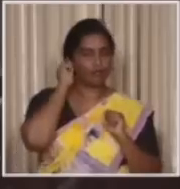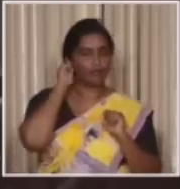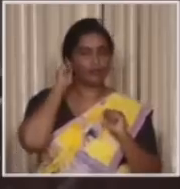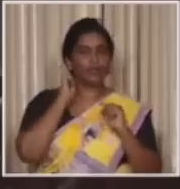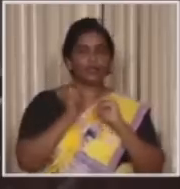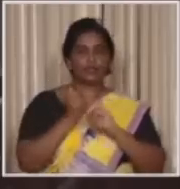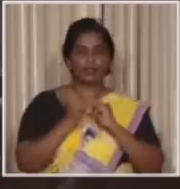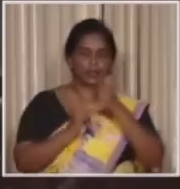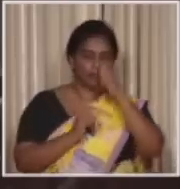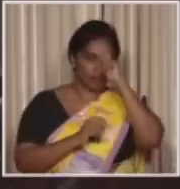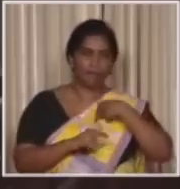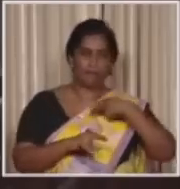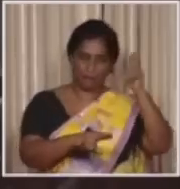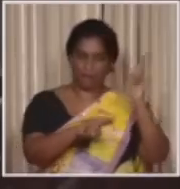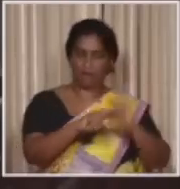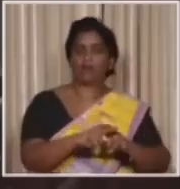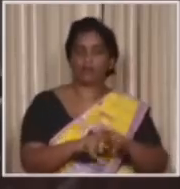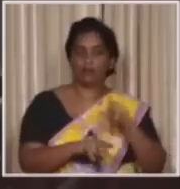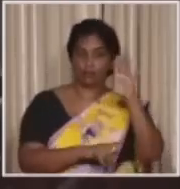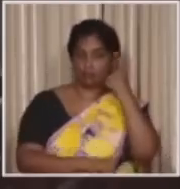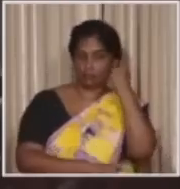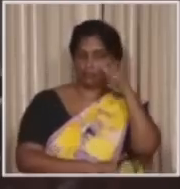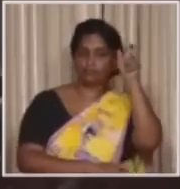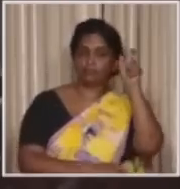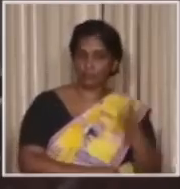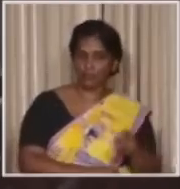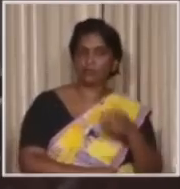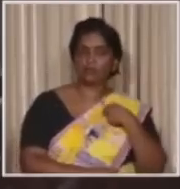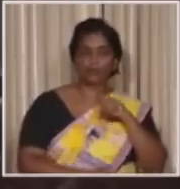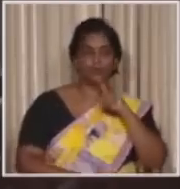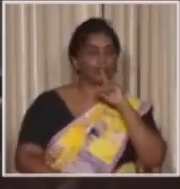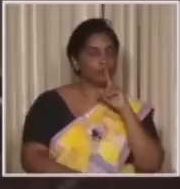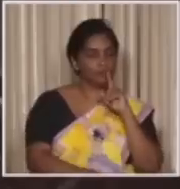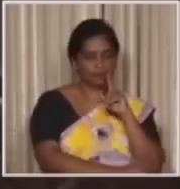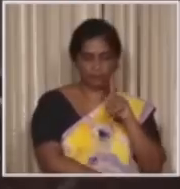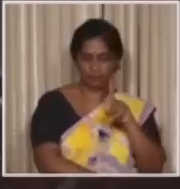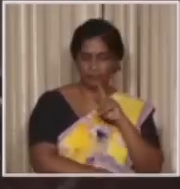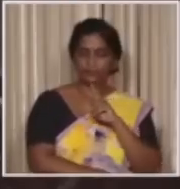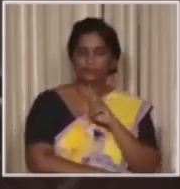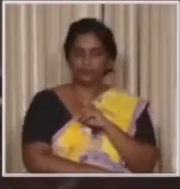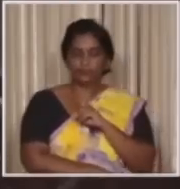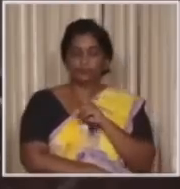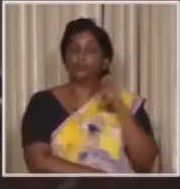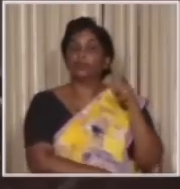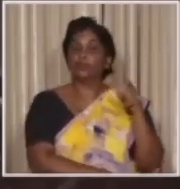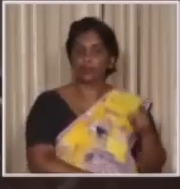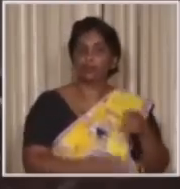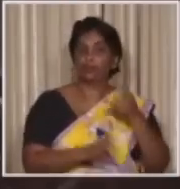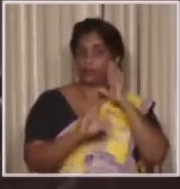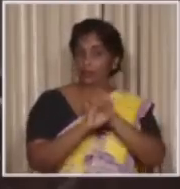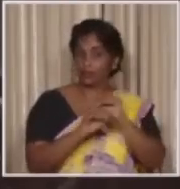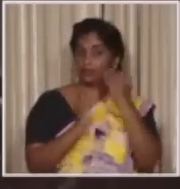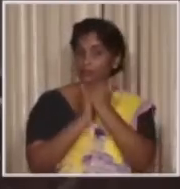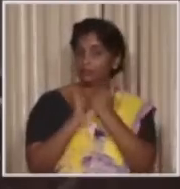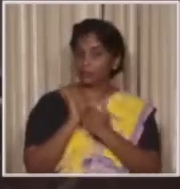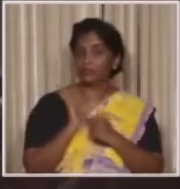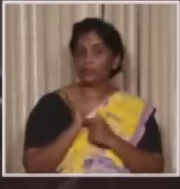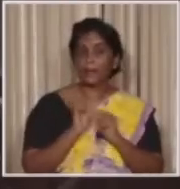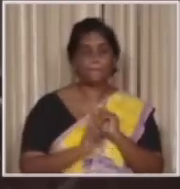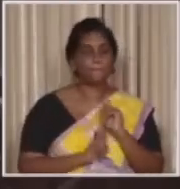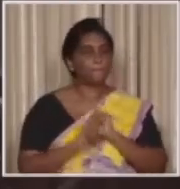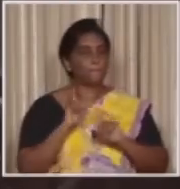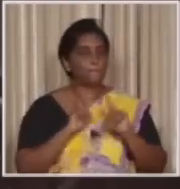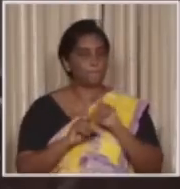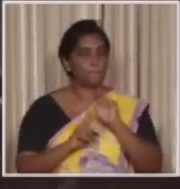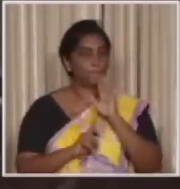සමන් ඒකනායක මැතිතුමා මගේ මිත්‍රයෙක්, එතුමා දක්ෂ නිලධාරියෙක්. නමුත් මම එතුමාට යෝජනා කරන්න කැමති, එතුමාගේ මේ ප්‍රකාශය ඇතුලේ